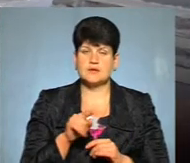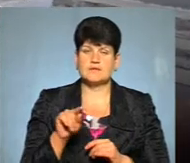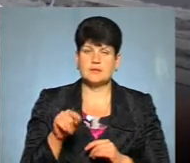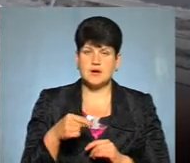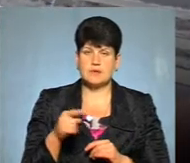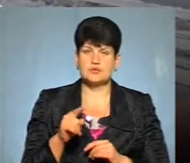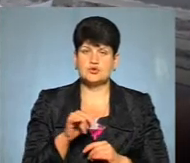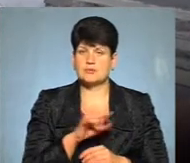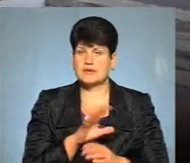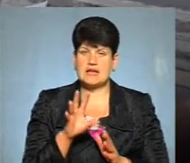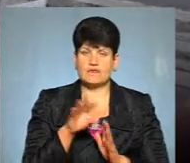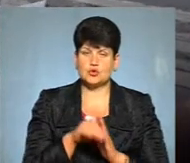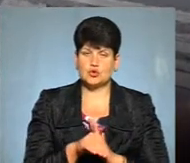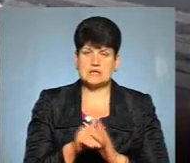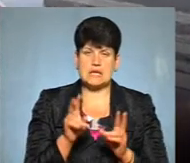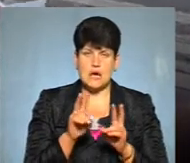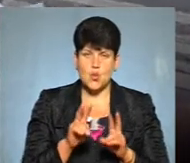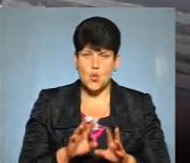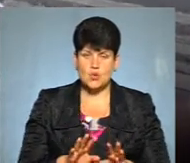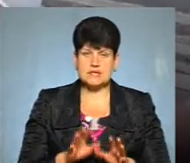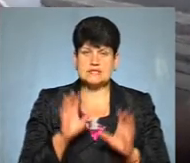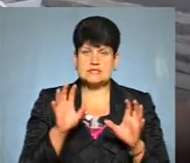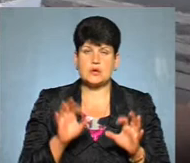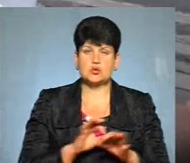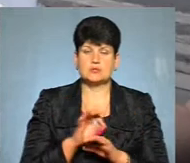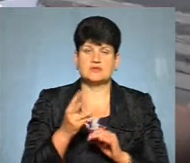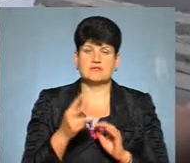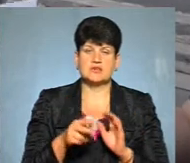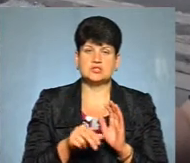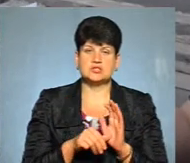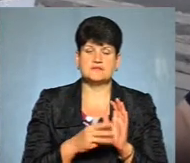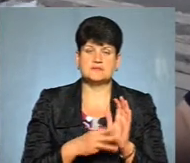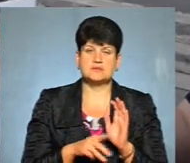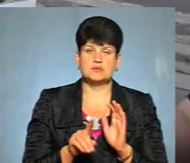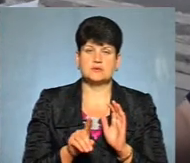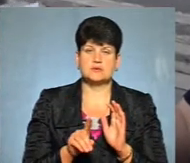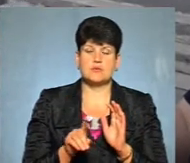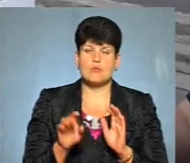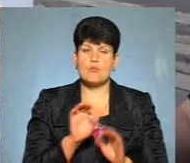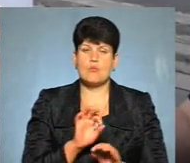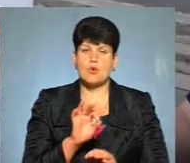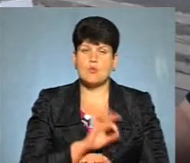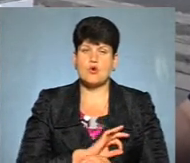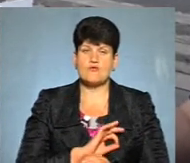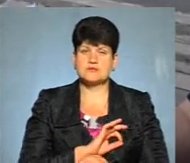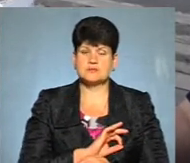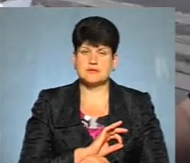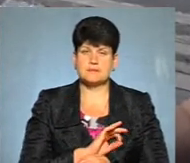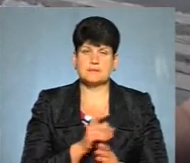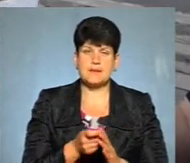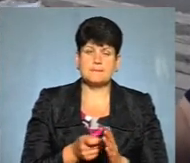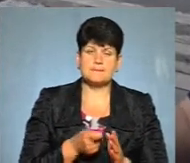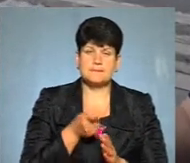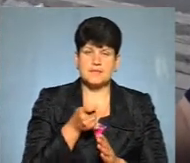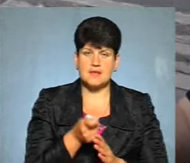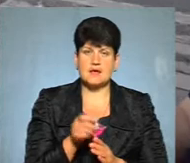щоб не вносилося на розгляд законопроект 2681 про профспілки, петиція щодо